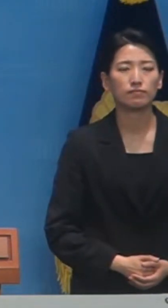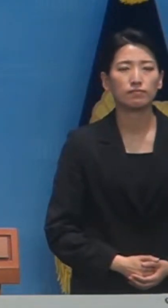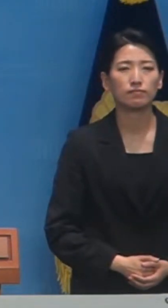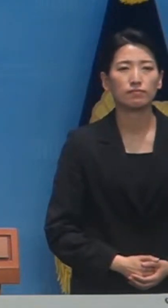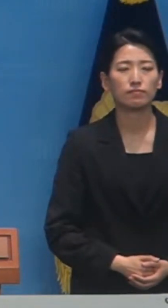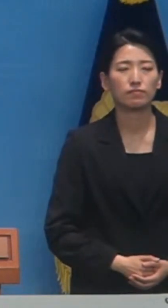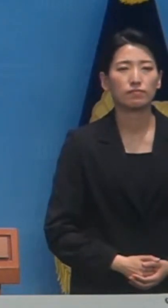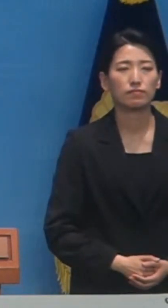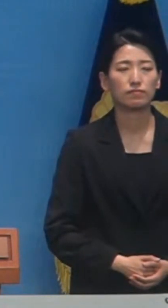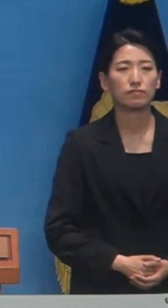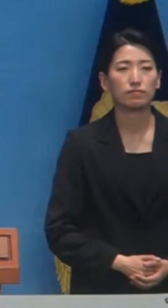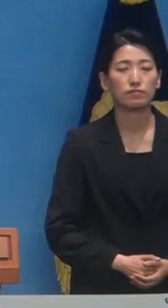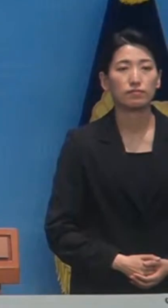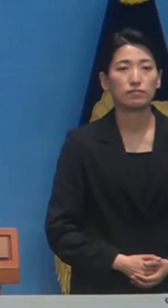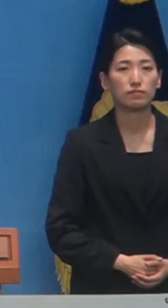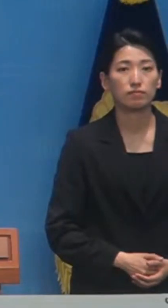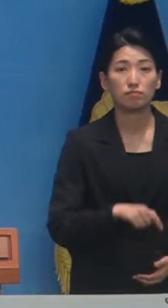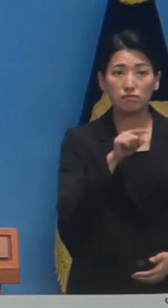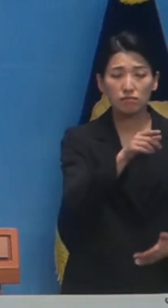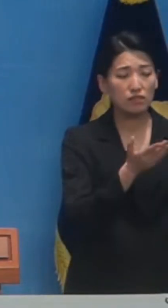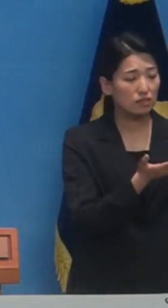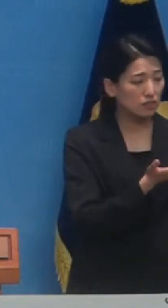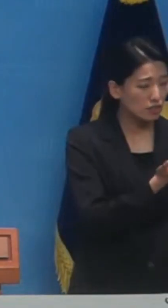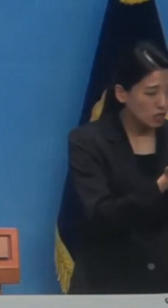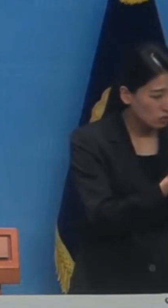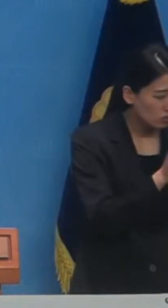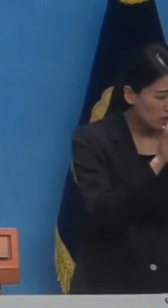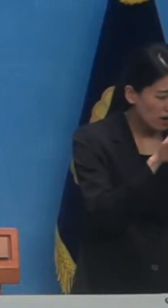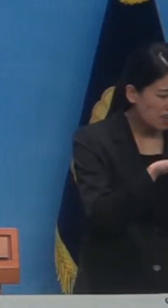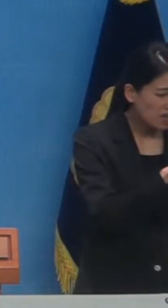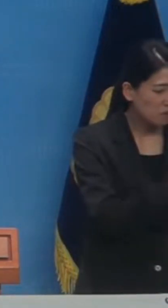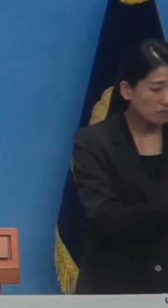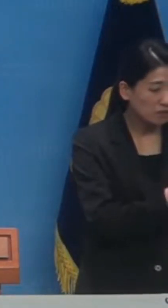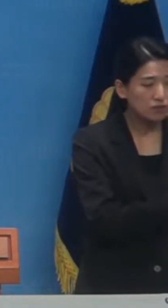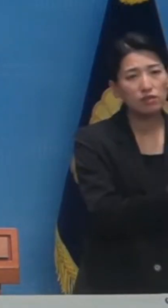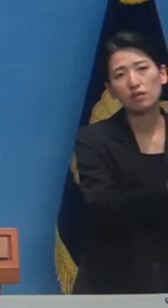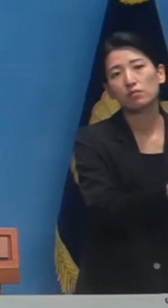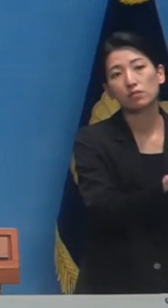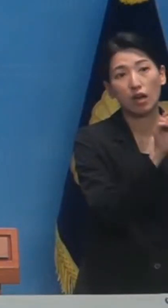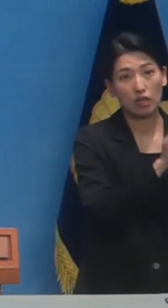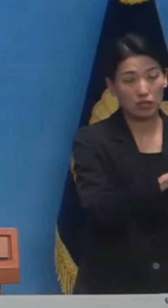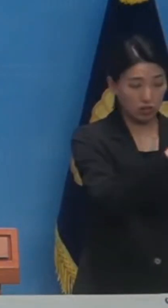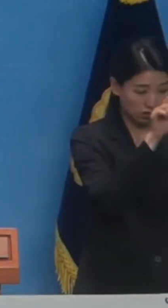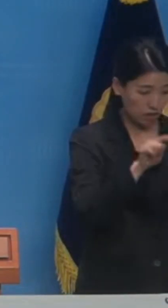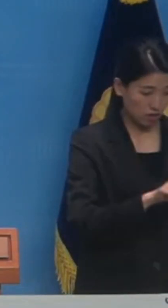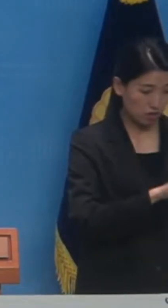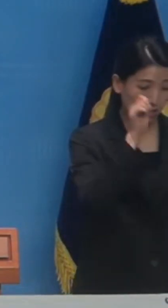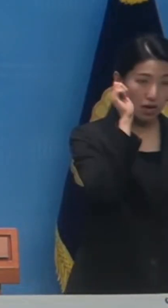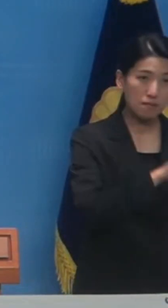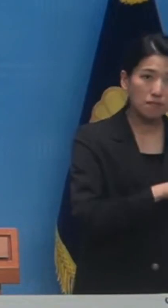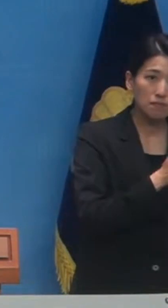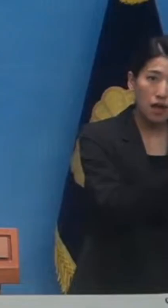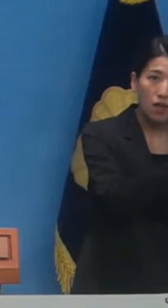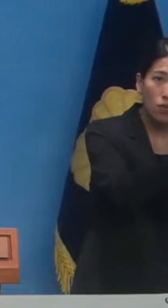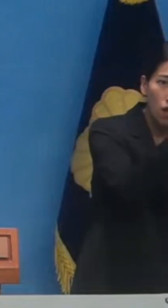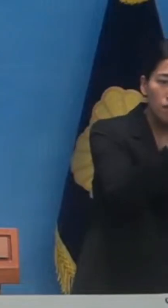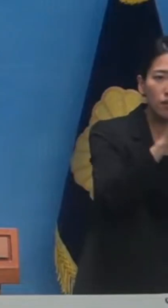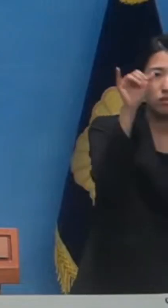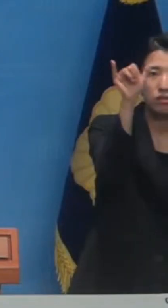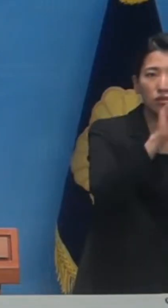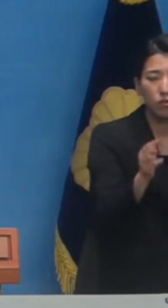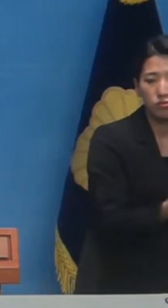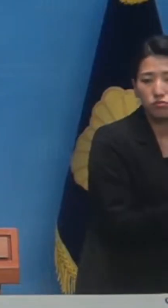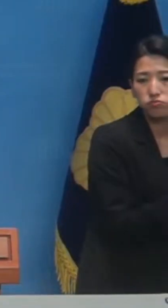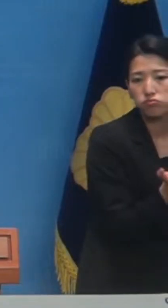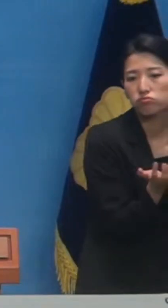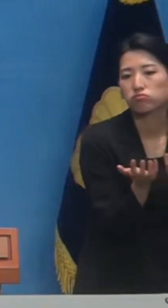이 헌장은 단지 제주도 하나만의 문제가 아닙니다. 이 헌장이 통과되면 전국 곳곳으로